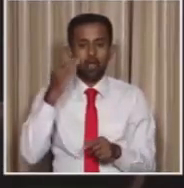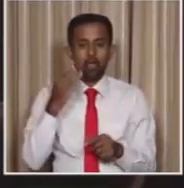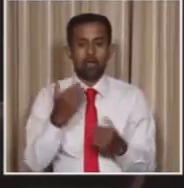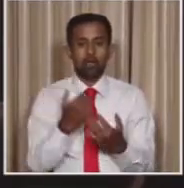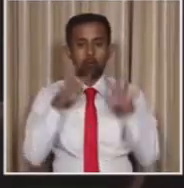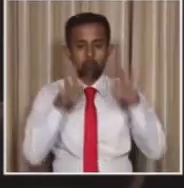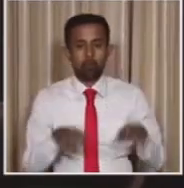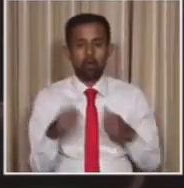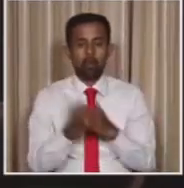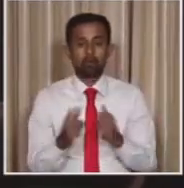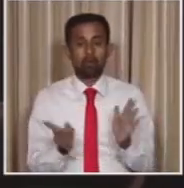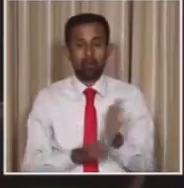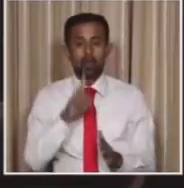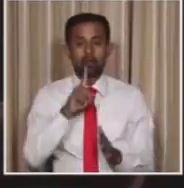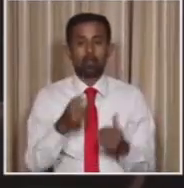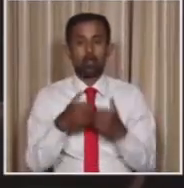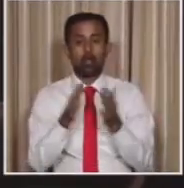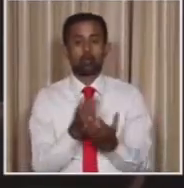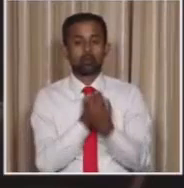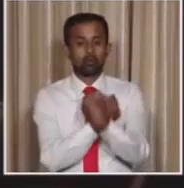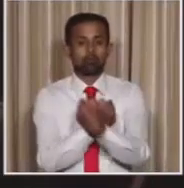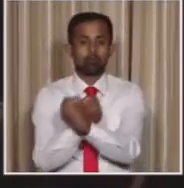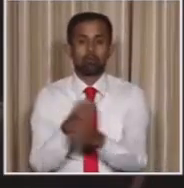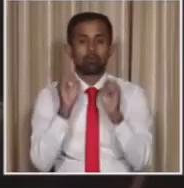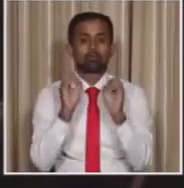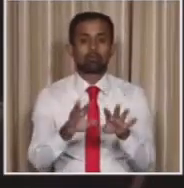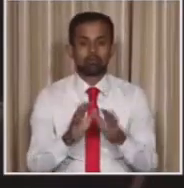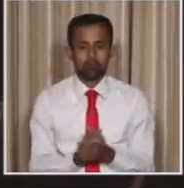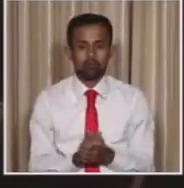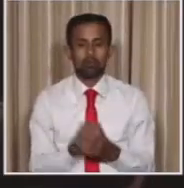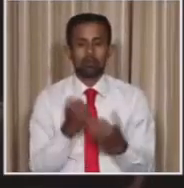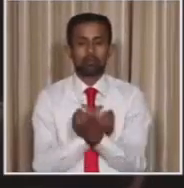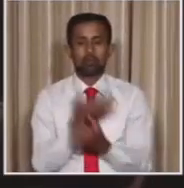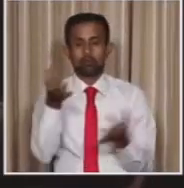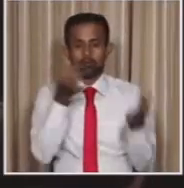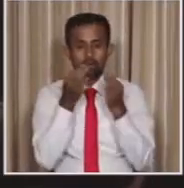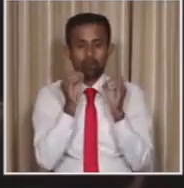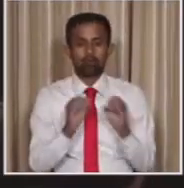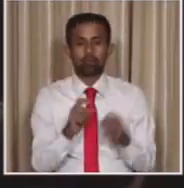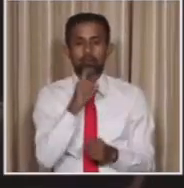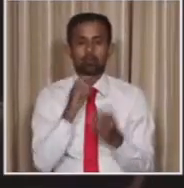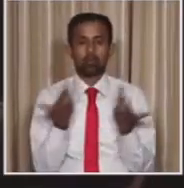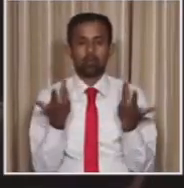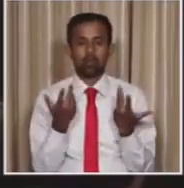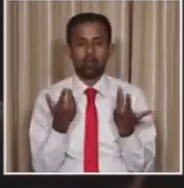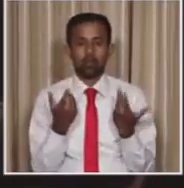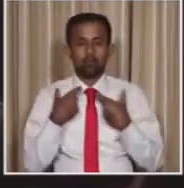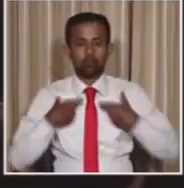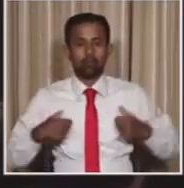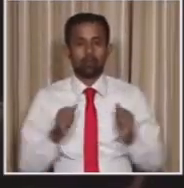බන්ධනාගාර හදන්න වෙනවා ලක්ෂයක් විතර රටේ ඔක්කොම ඉරගද ඉරේට දාන්න ඊළඟට පොලිස් පැමිණිලි නැහැ උසාවි නැහැ පෙරකදොරුවන්ට වැඩ